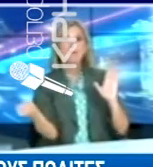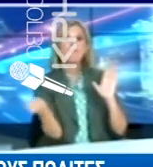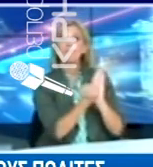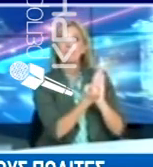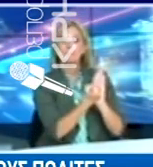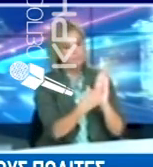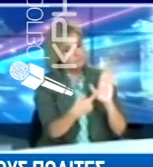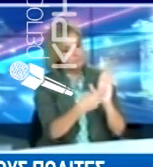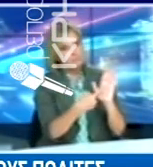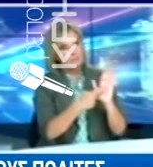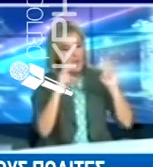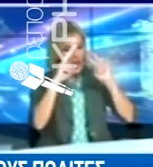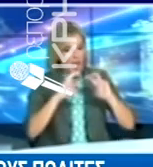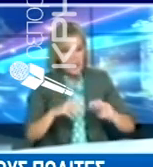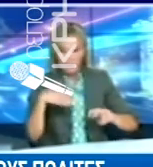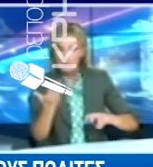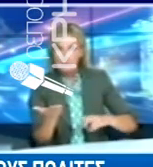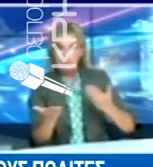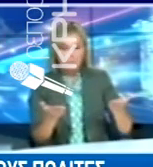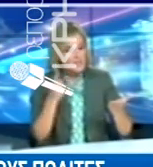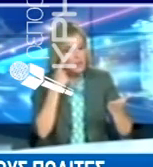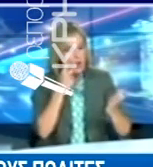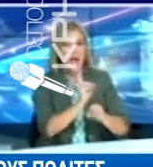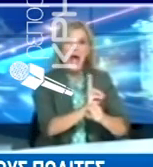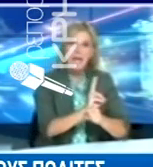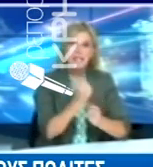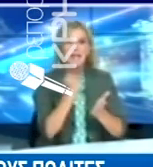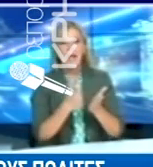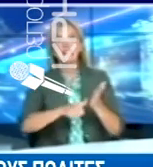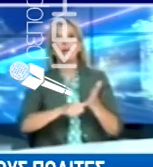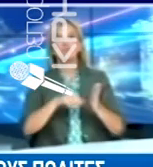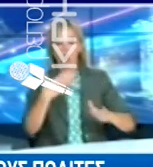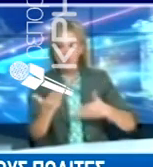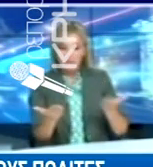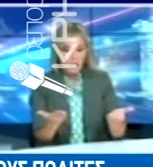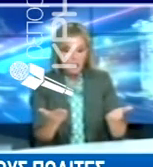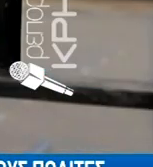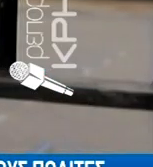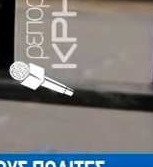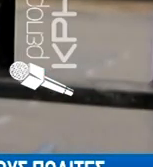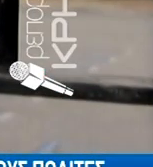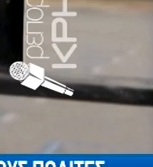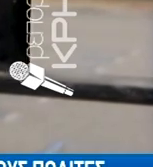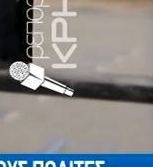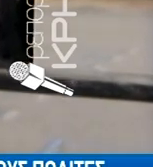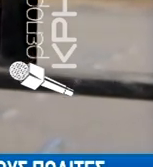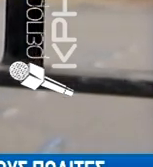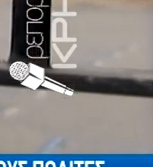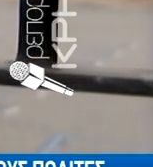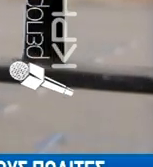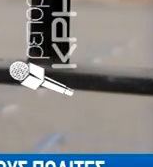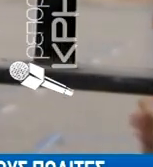ή νόσησης και έλεγχο ταυτοπροσωπείας στην είσοδο της επιχείρησης με την εφαρμογή COVID-free app. Μάλιστα, στο νέο